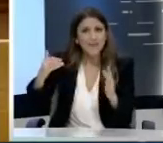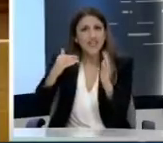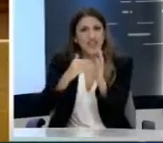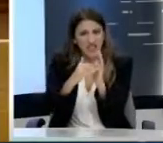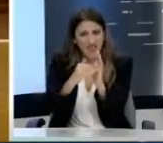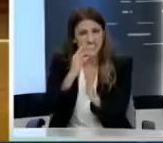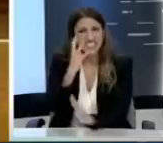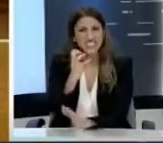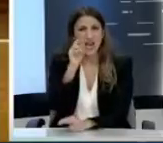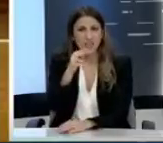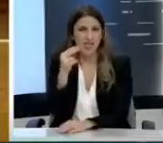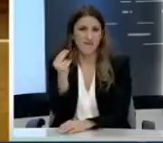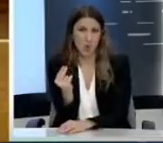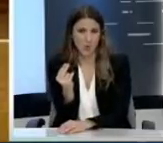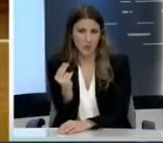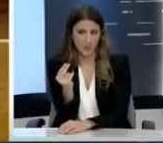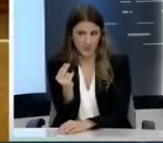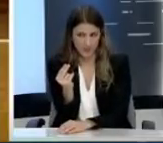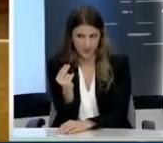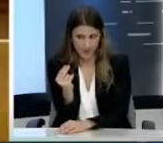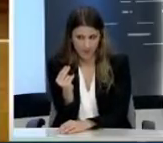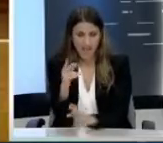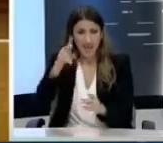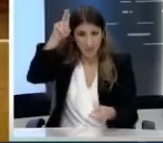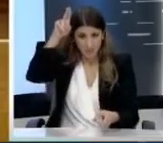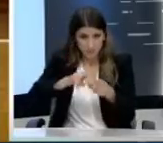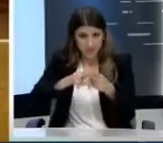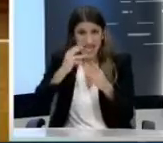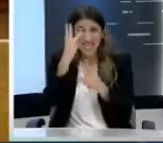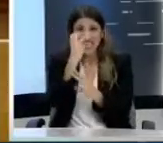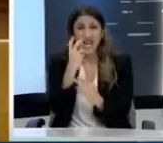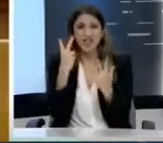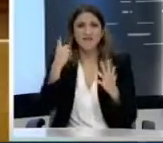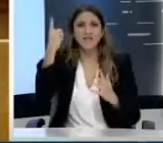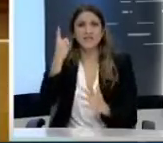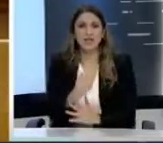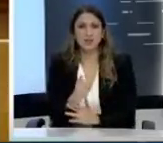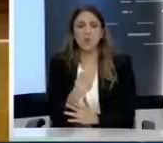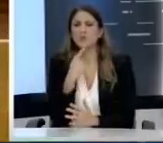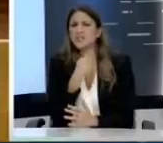15.040 ευρώ. Μείωση 37% και μείωση